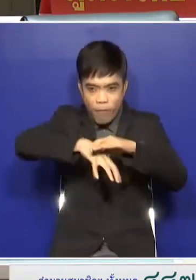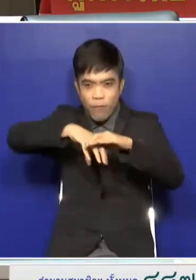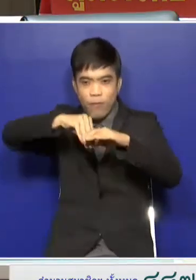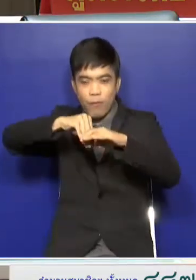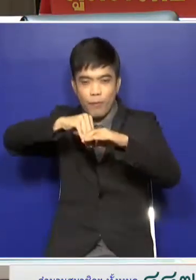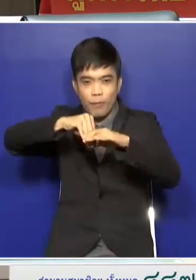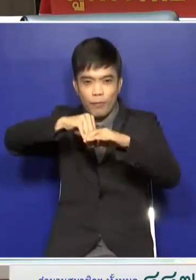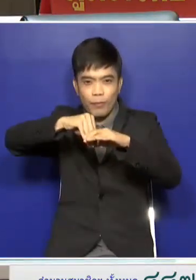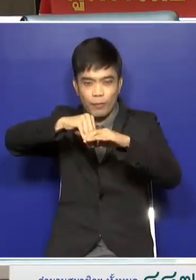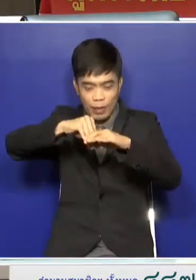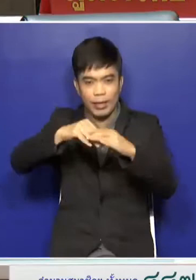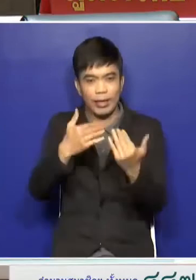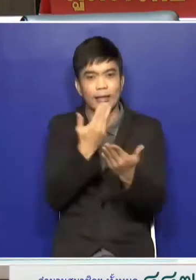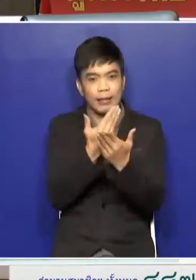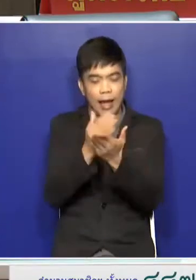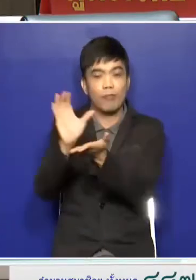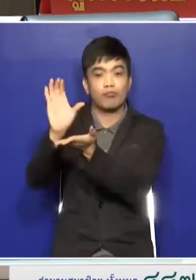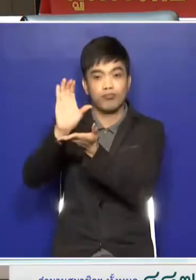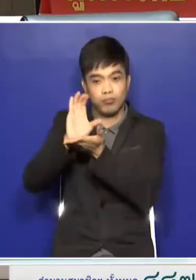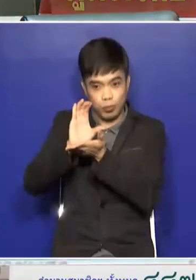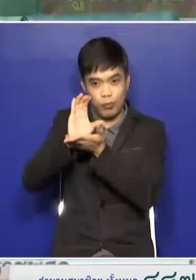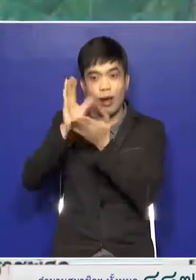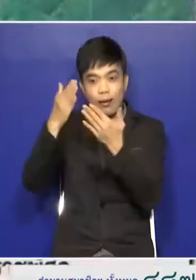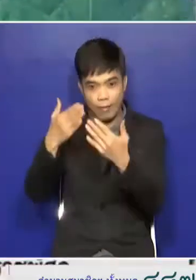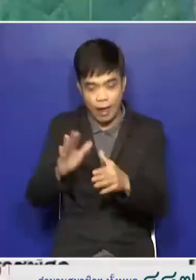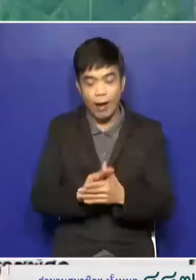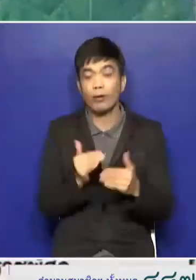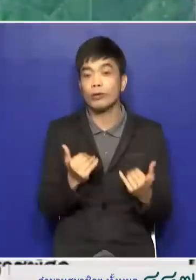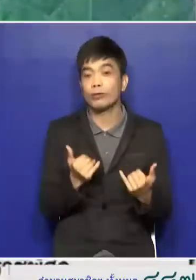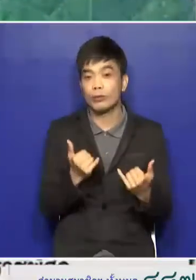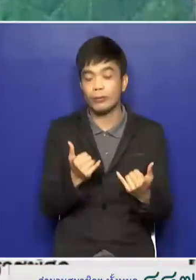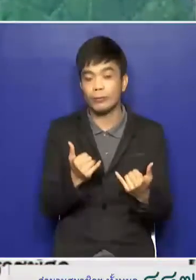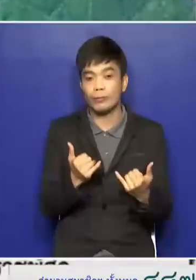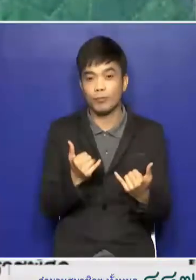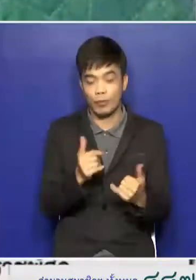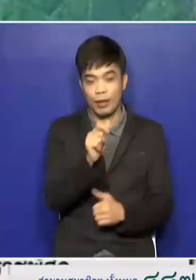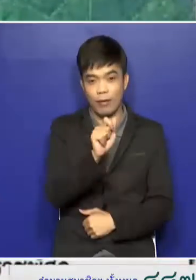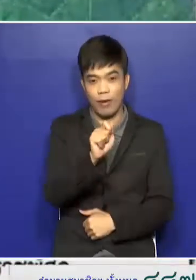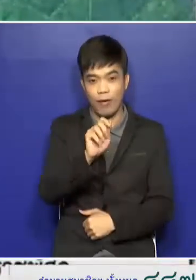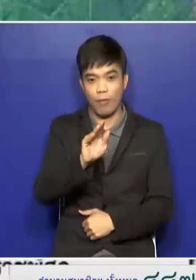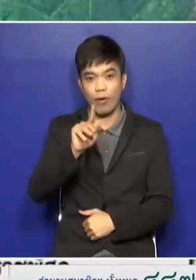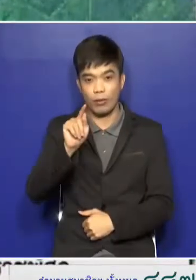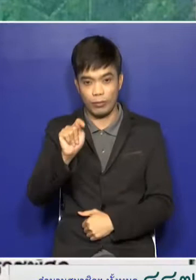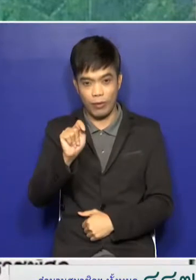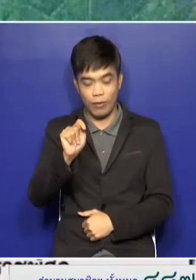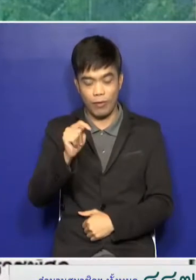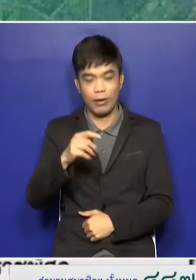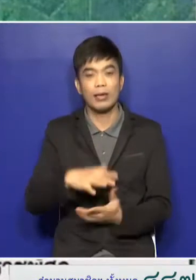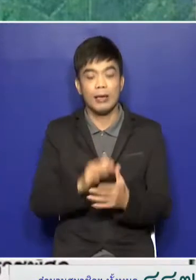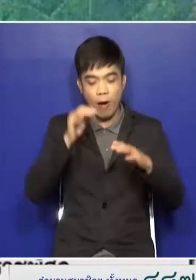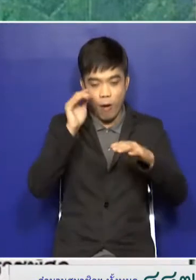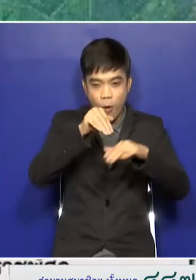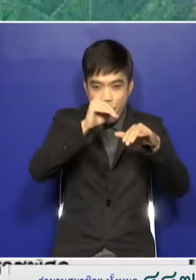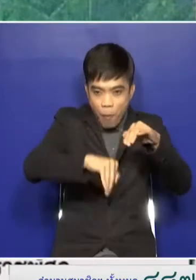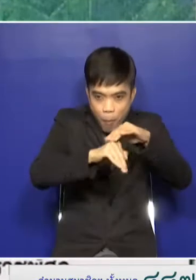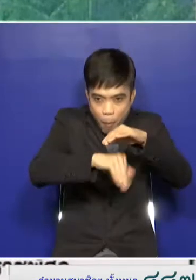และได้งบประมาณมาเรียบร้อยแล้วอำเภอกบิลบุรีตำบลและอบต.กบิลบุรีได้ทำสัญญาขุดเจาะกับเอกชนเป็นที่เรียบ